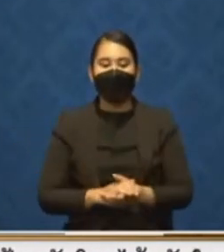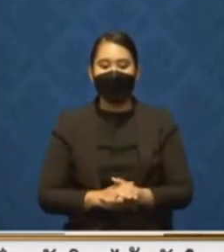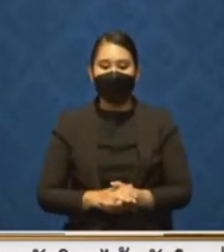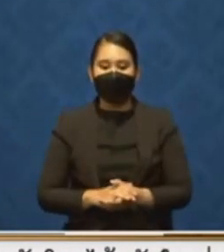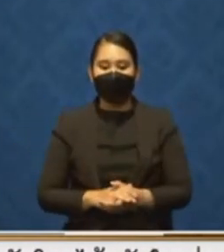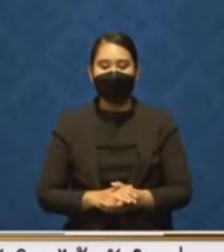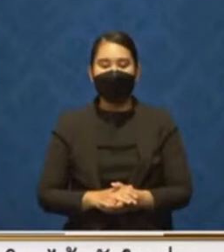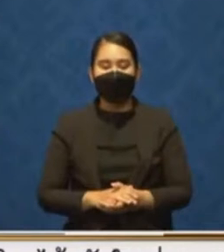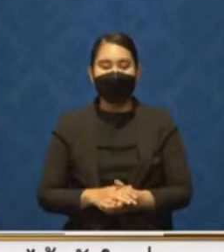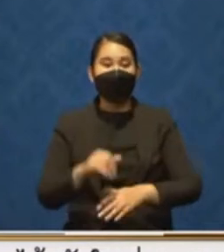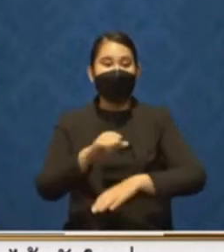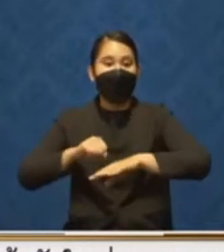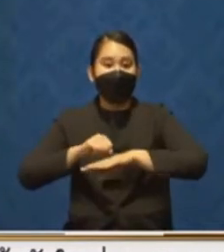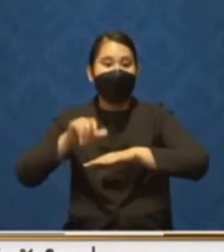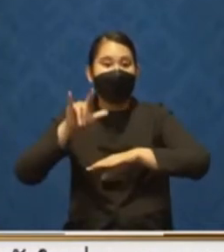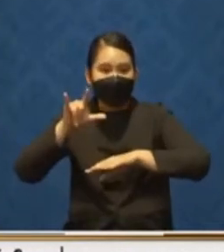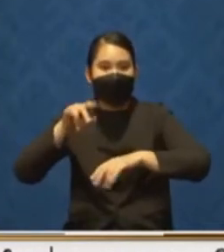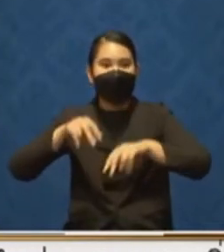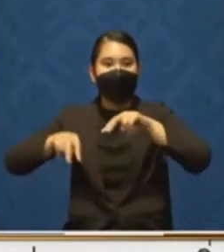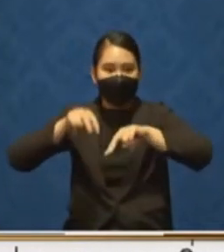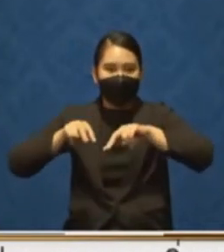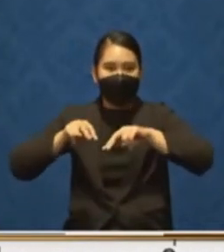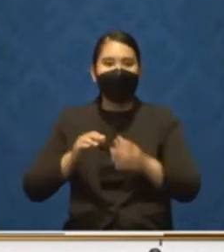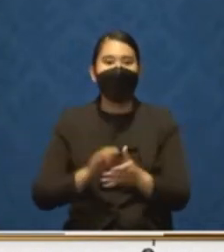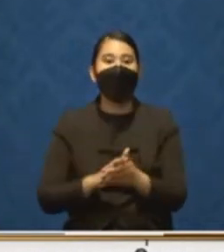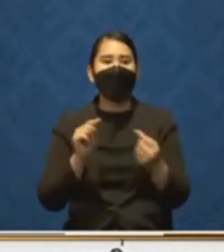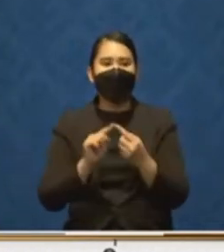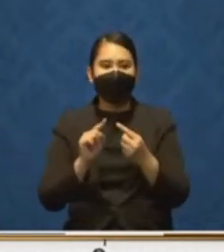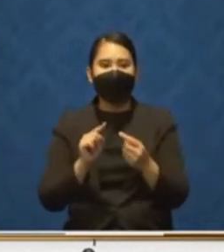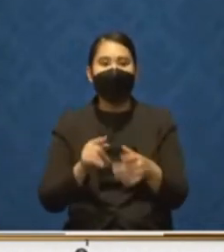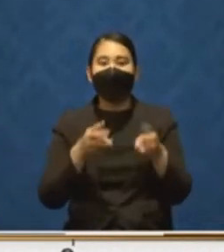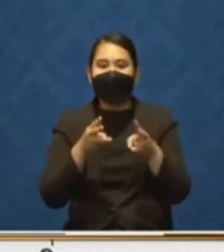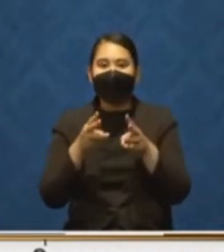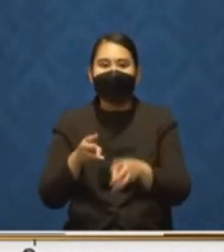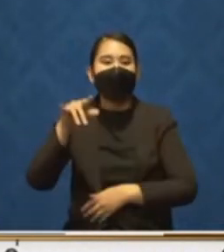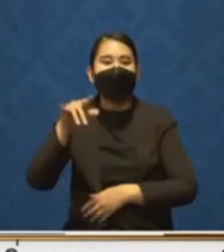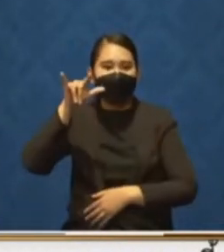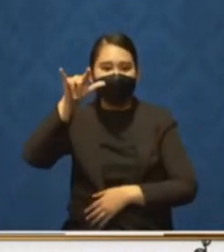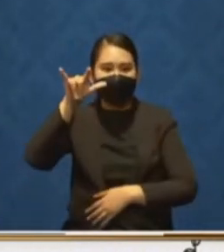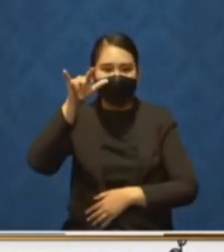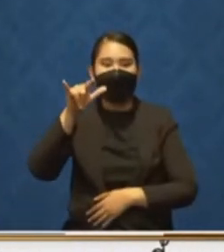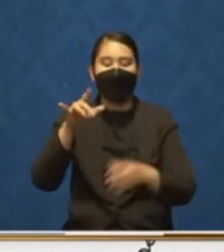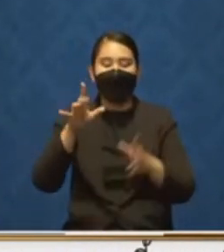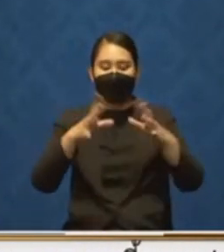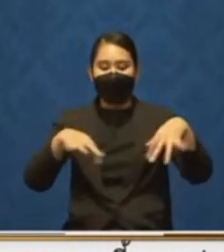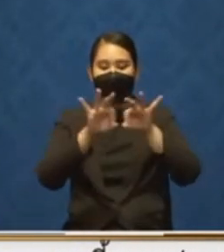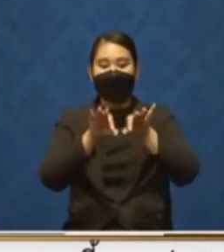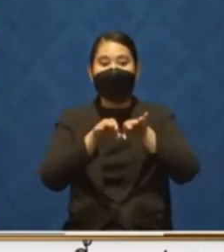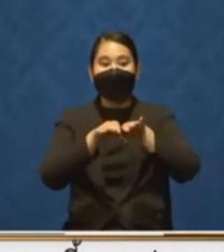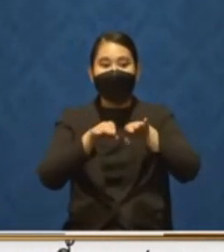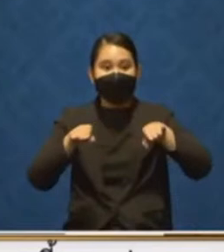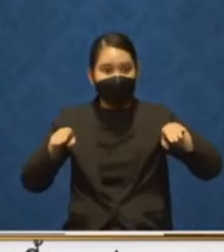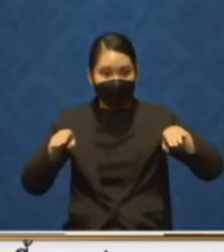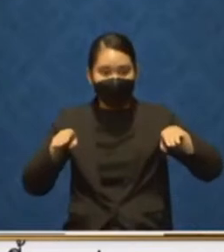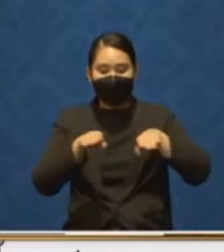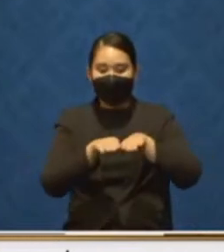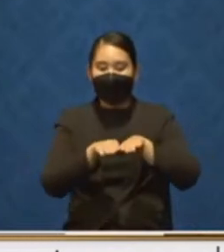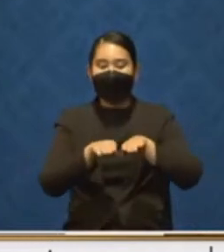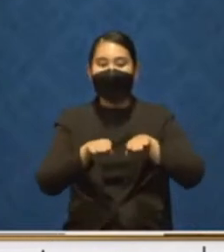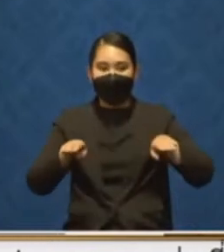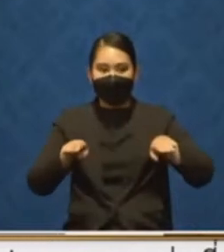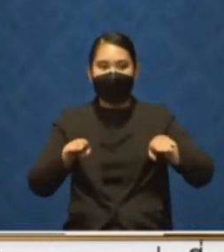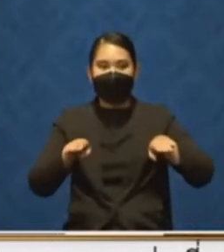เพราะนั้นเลยว่ายิงการถวายความปลอดภัยกระบวนใส่เพื่อนโดยอากาศนั้นจำเป็นต้องเป็นไปตามมาตรฐานในที่สูงพร้อมป่วน